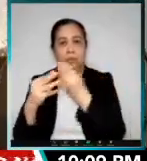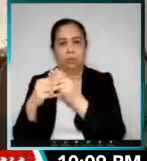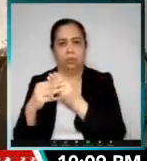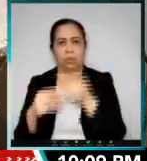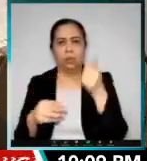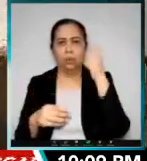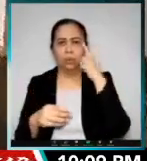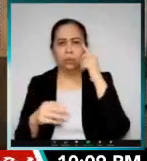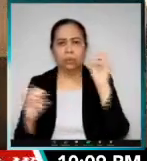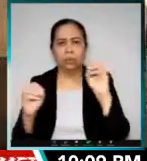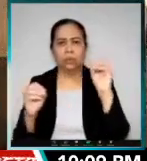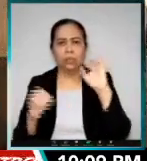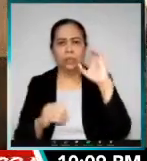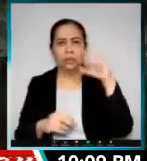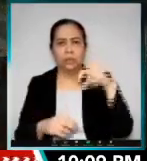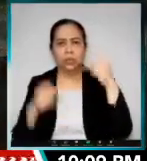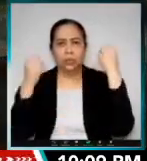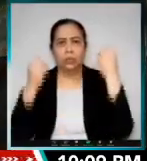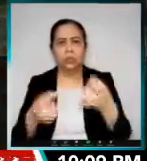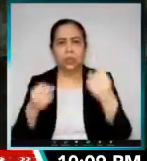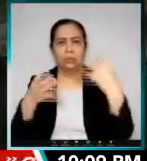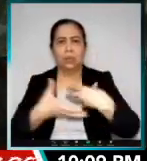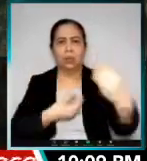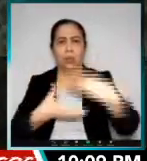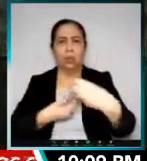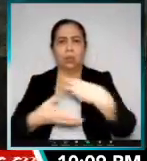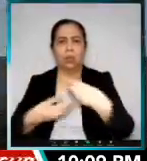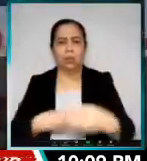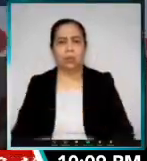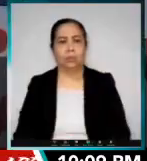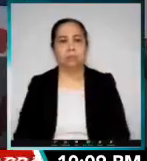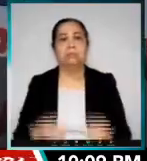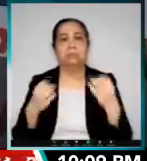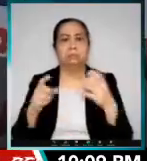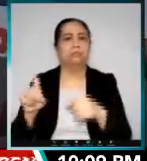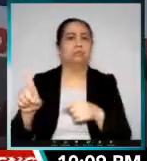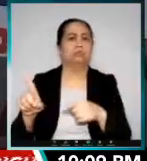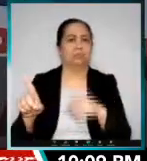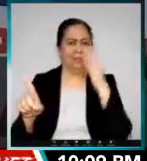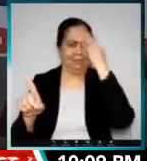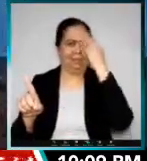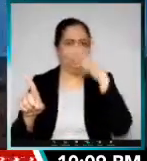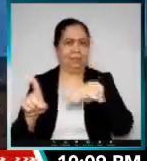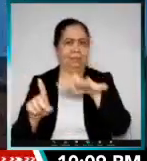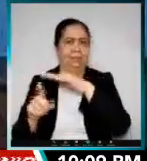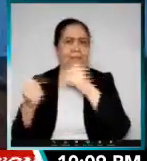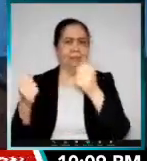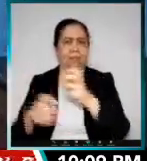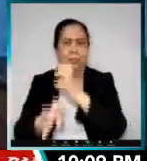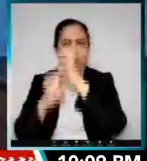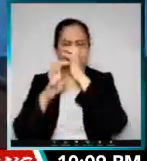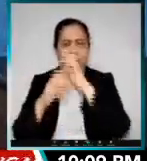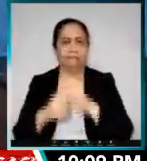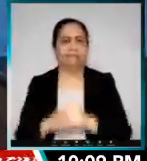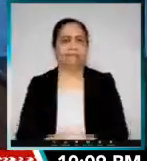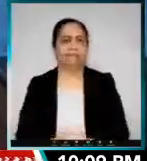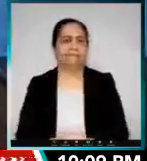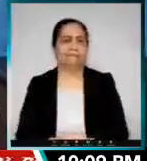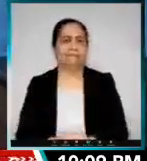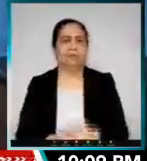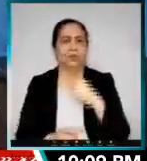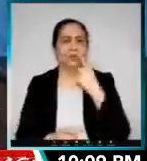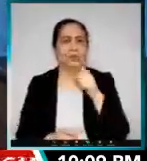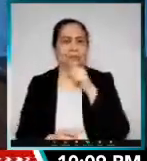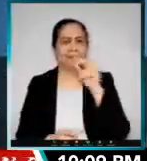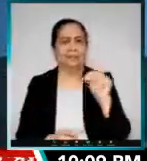ECQ sa dami ng mga lumalabas. Marami sir, kahit na alam naman nila na naghihigpit, yung mga hindi naman dapat nasa